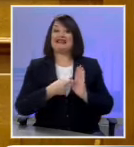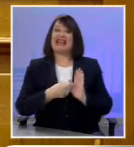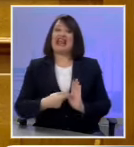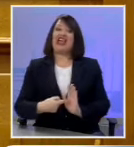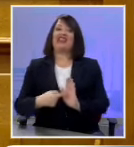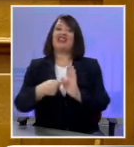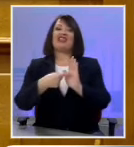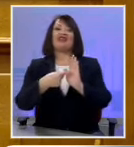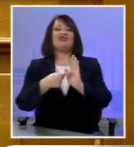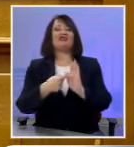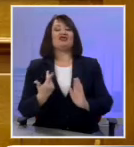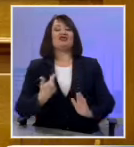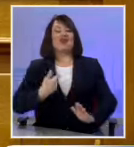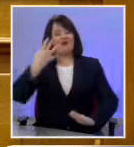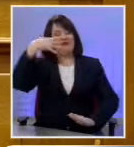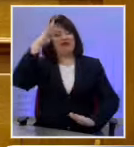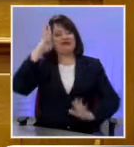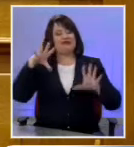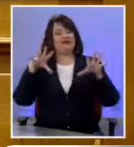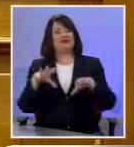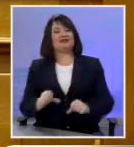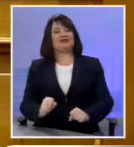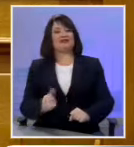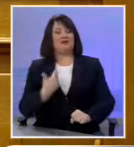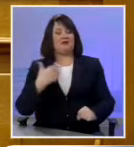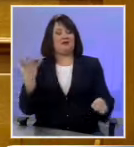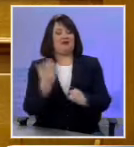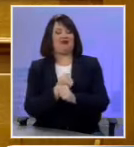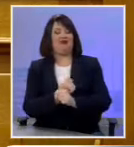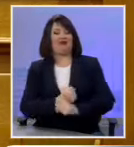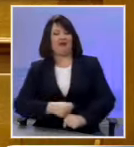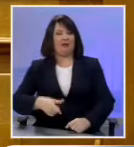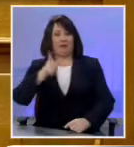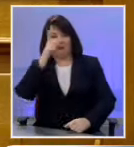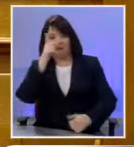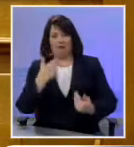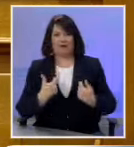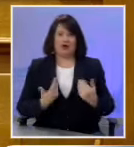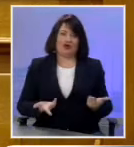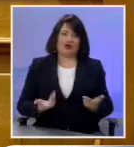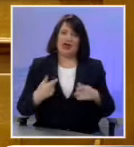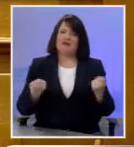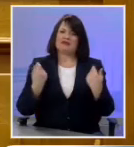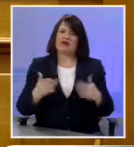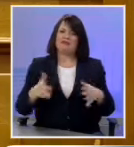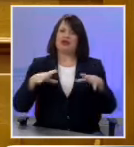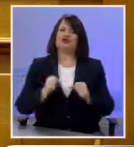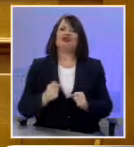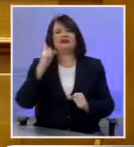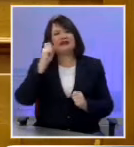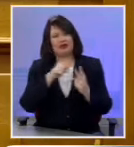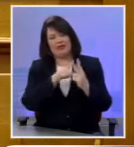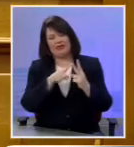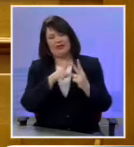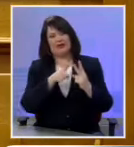τέτοιου κεσαρισμού. Όλοι όσοι έχουμε ασκήσει εξουσία γνωρίζουμε δύο πράγματα. Πρώτον, ότι